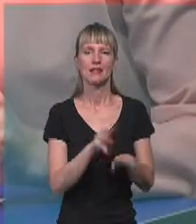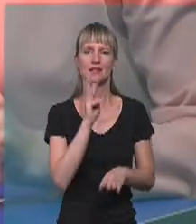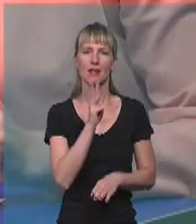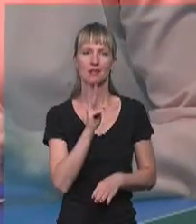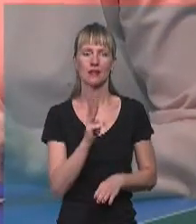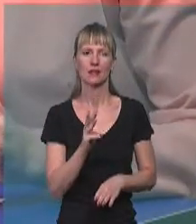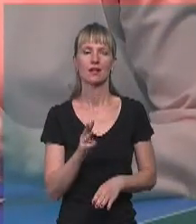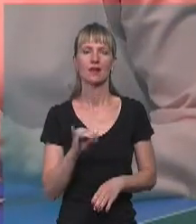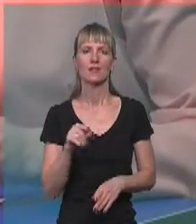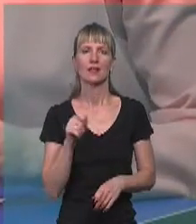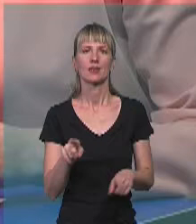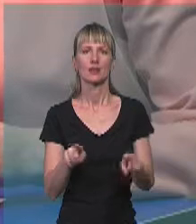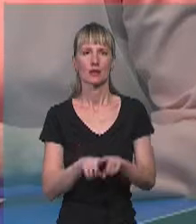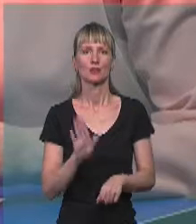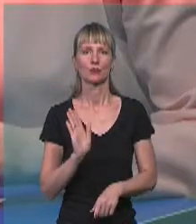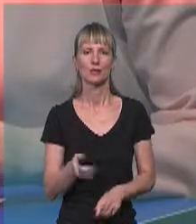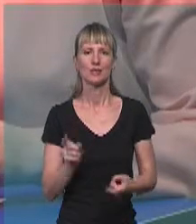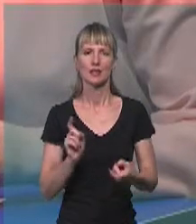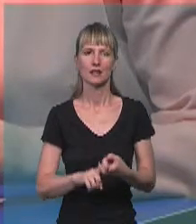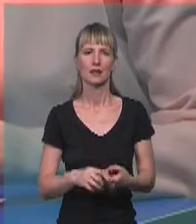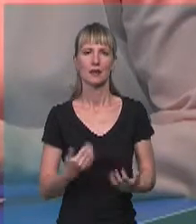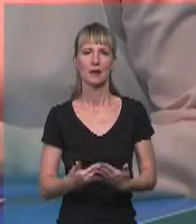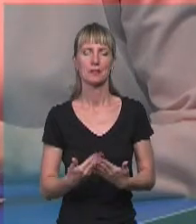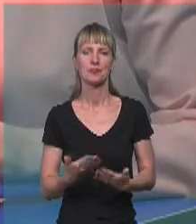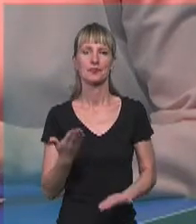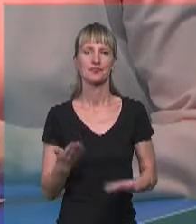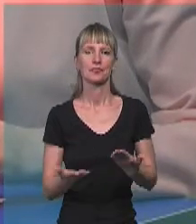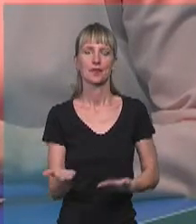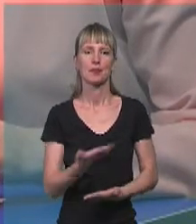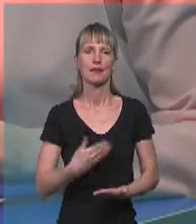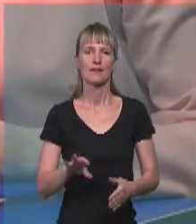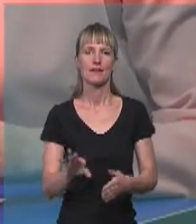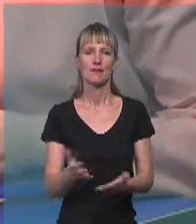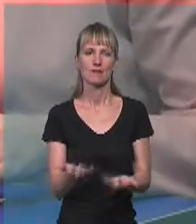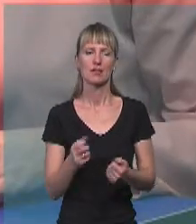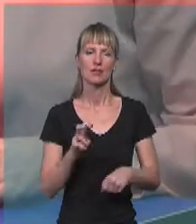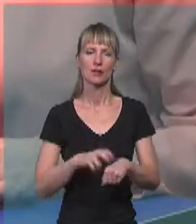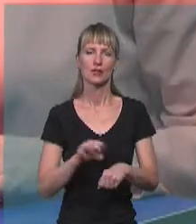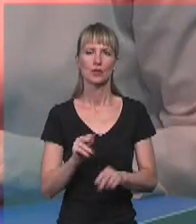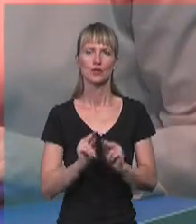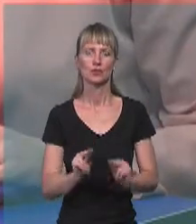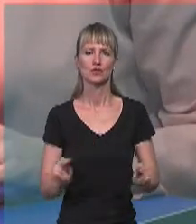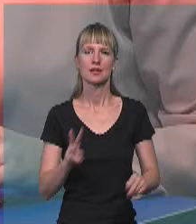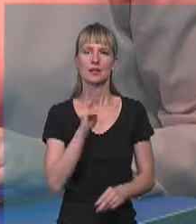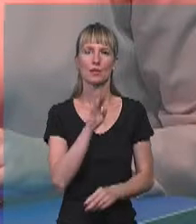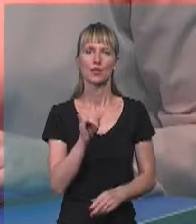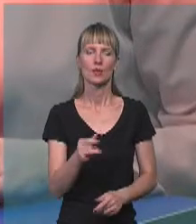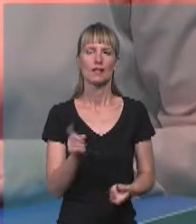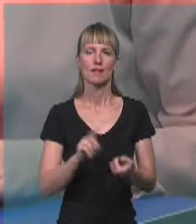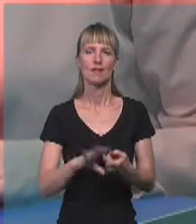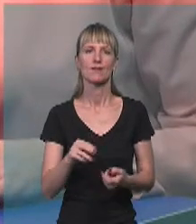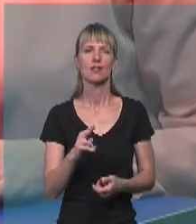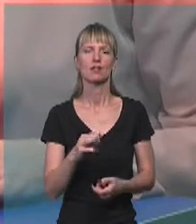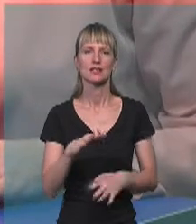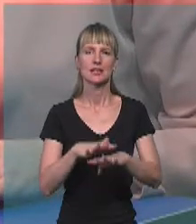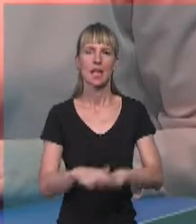і зарплатня, вона ж теж буде залежати. Ну, наприклад, якщо ми візьмемо лікарів і педагогів, да, зарплата у них залежить від чого?